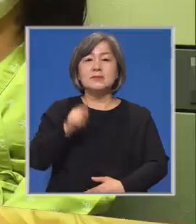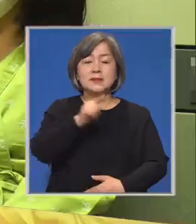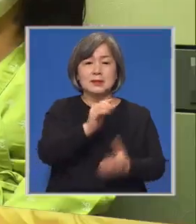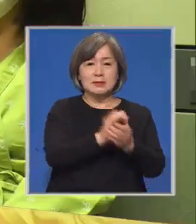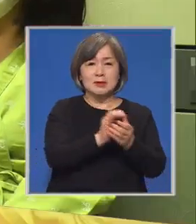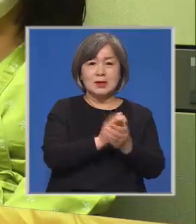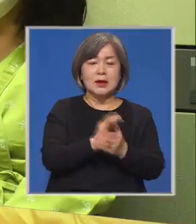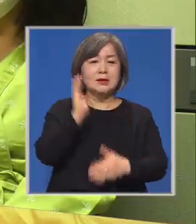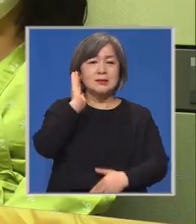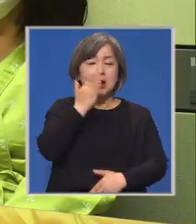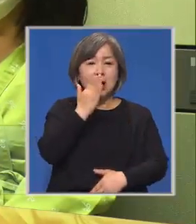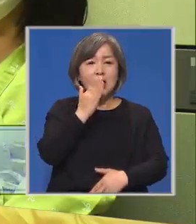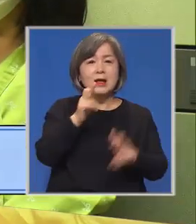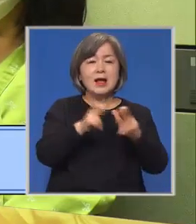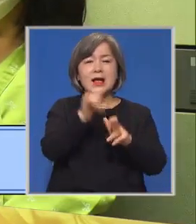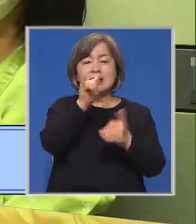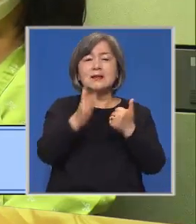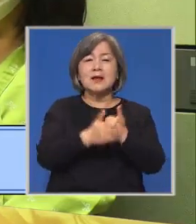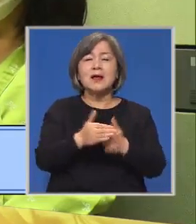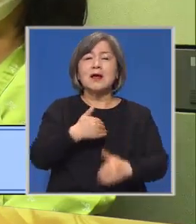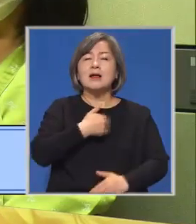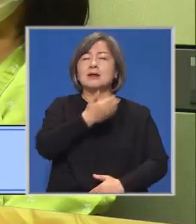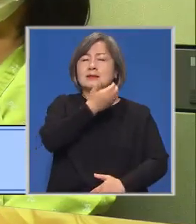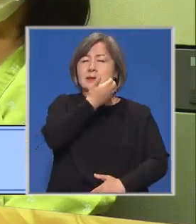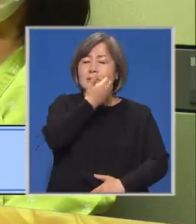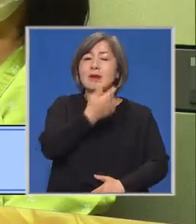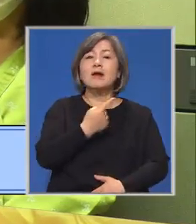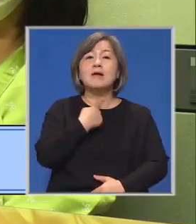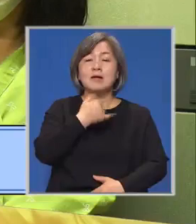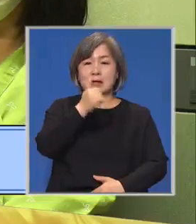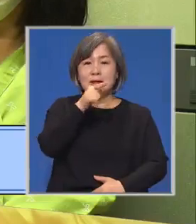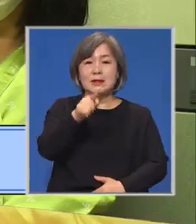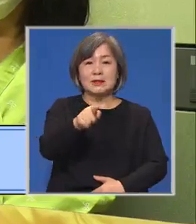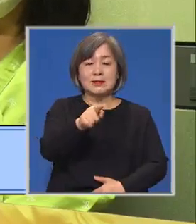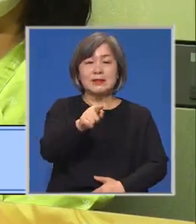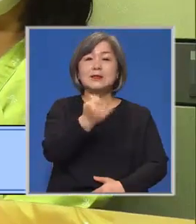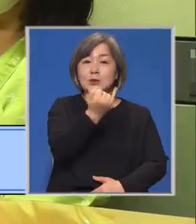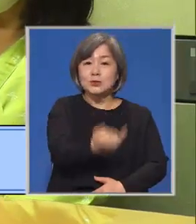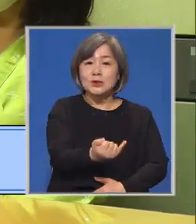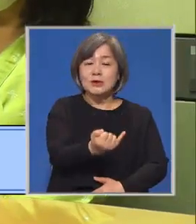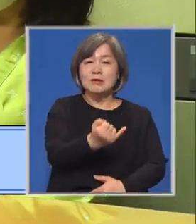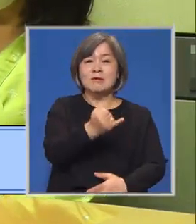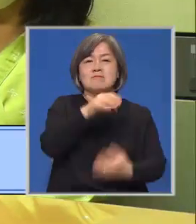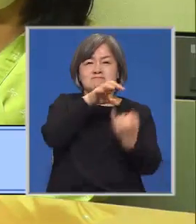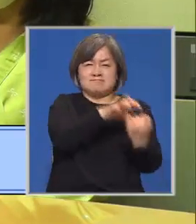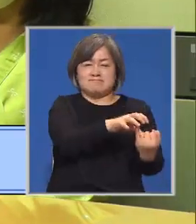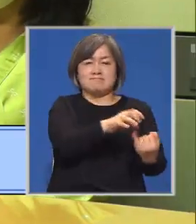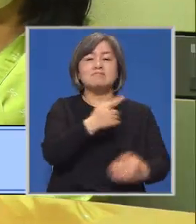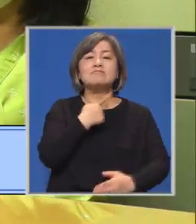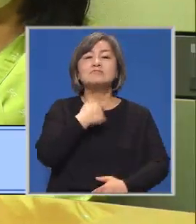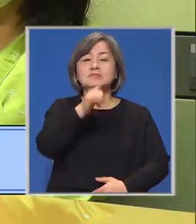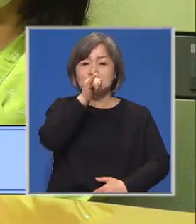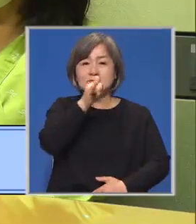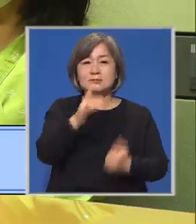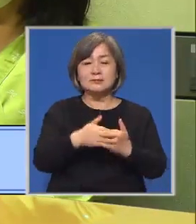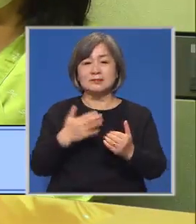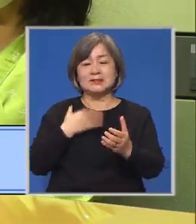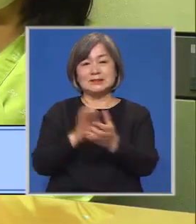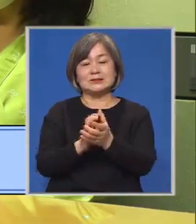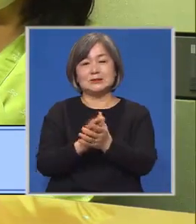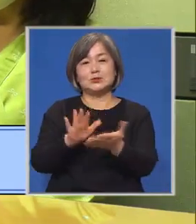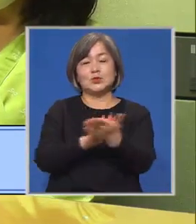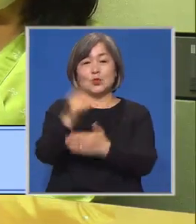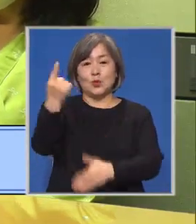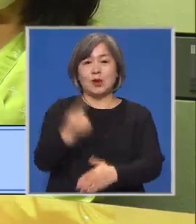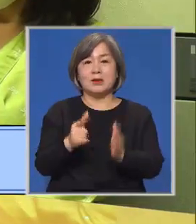이 친구가 청각장애라는 것이 너무 창피한 거예요. 그래서 이 친구를 막 가둬놓기도 했어요. 제